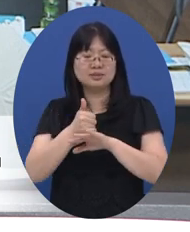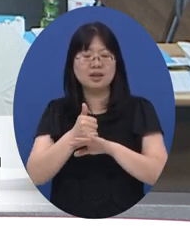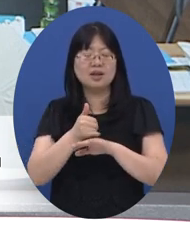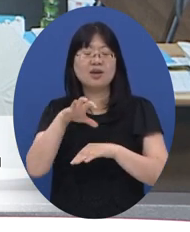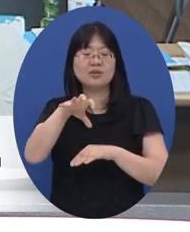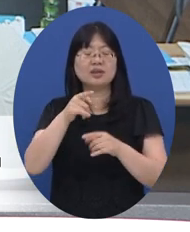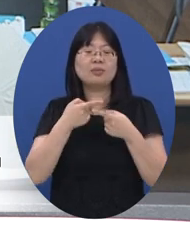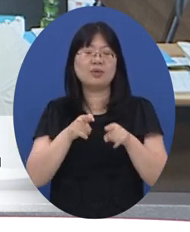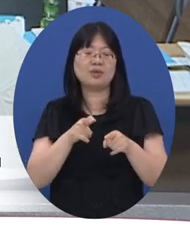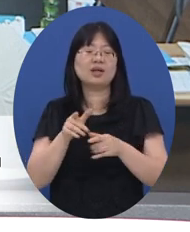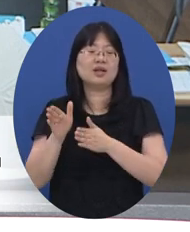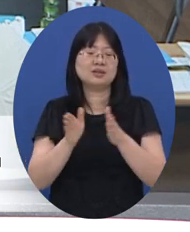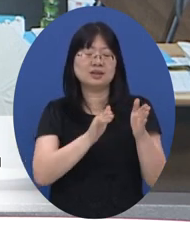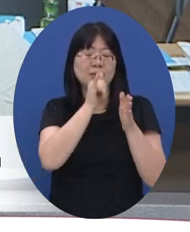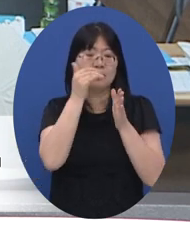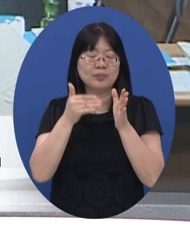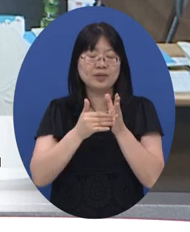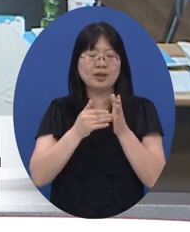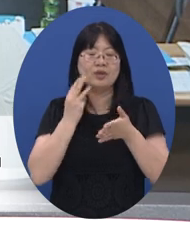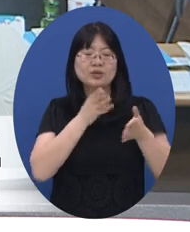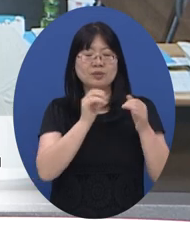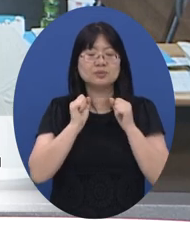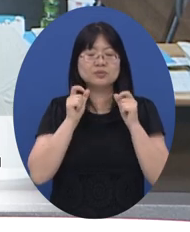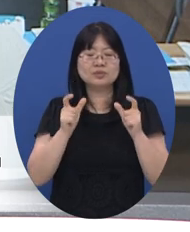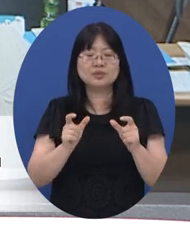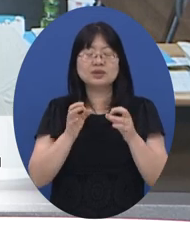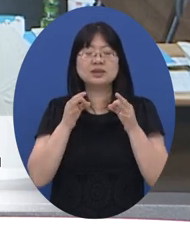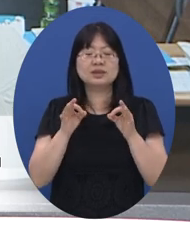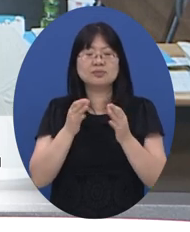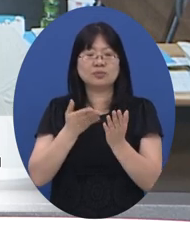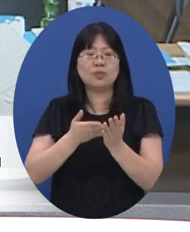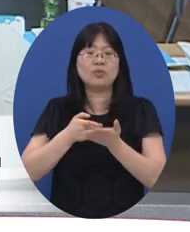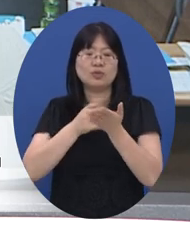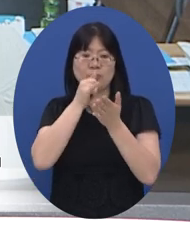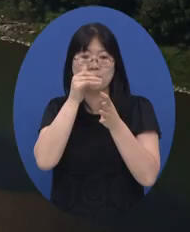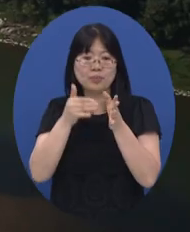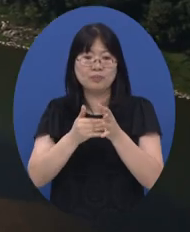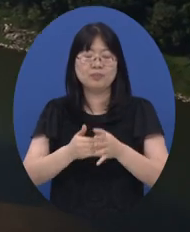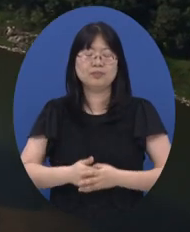평가를 진행했습니다. 경기 북부 김태희 기자의 보도입니다.